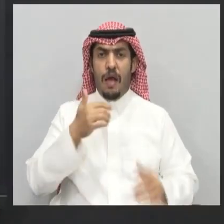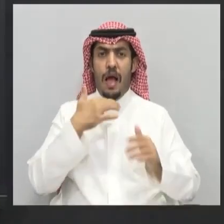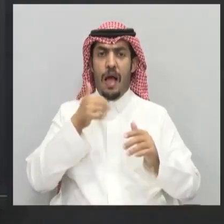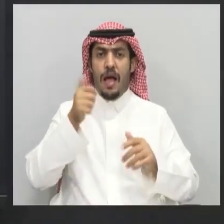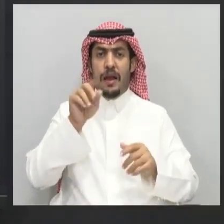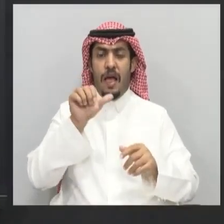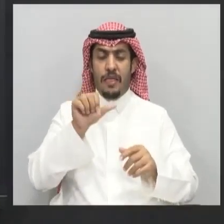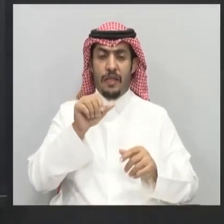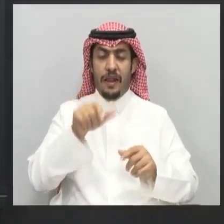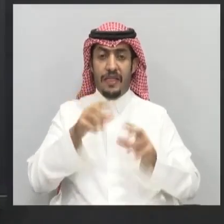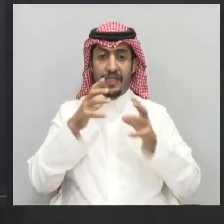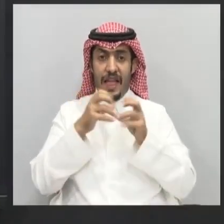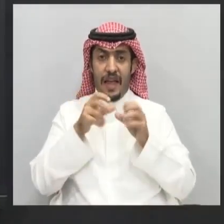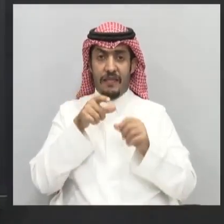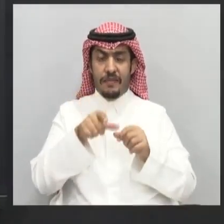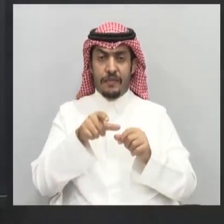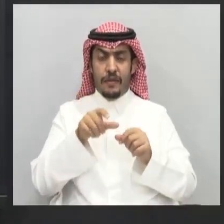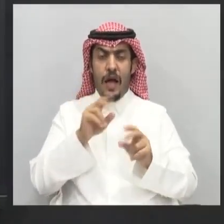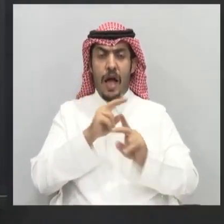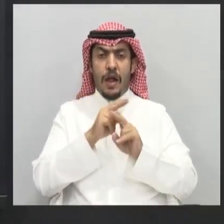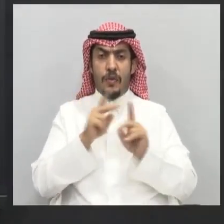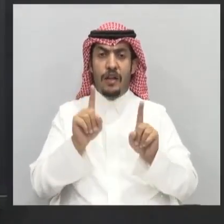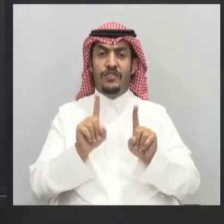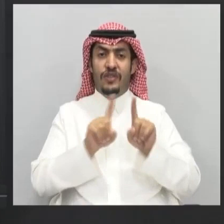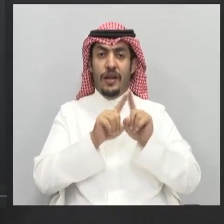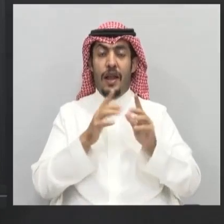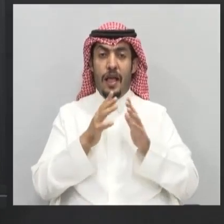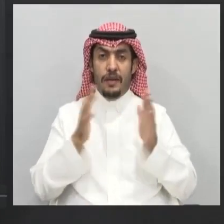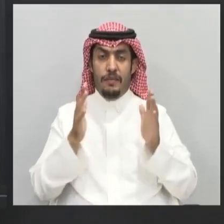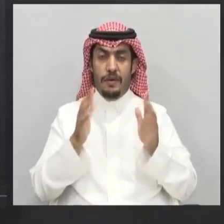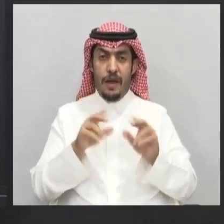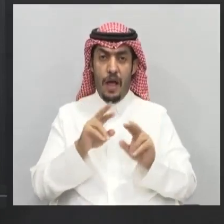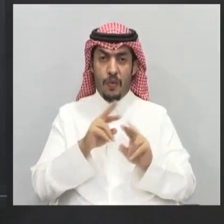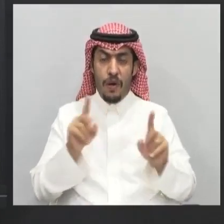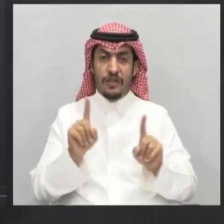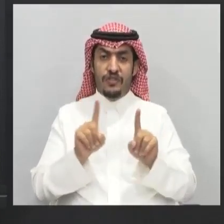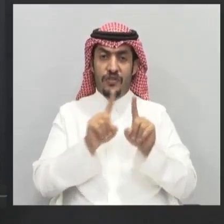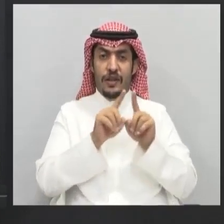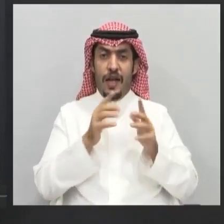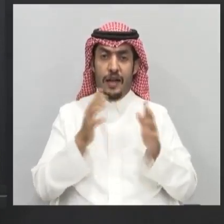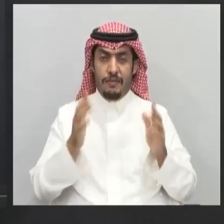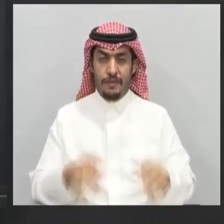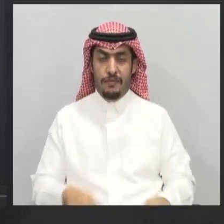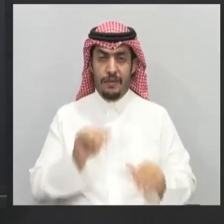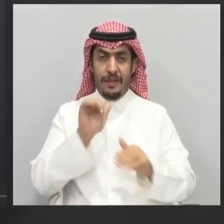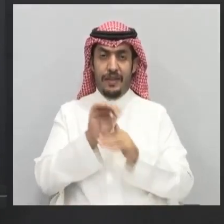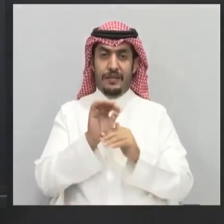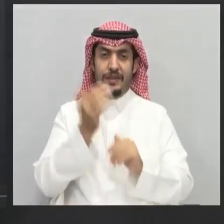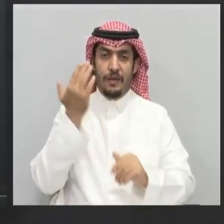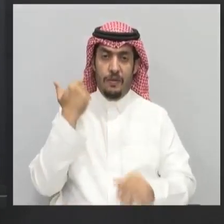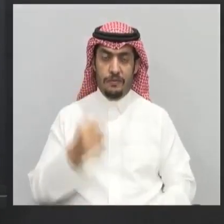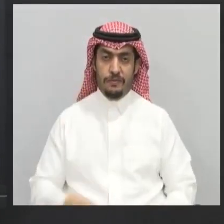هذا التعريف داخل فيه ايضا انواع الش رك الاكبر انواع الشرك الاكبر التي اخذناها في درسنا